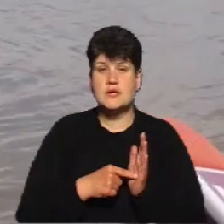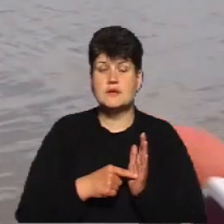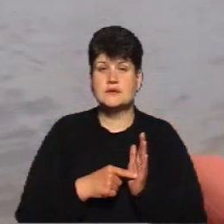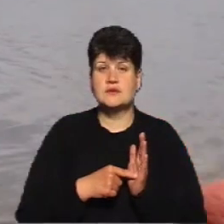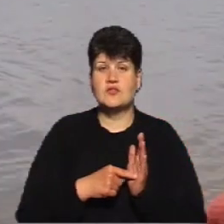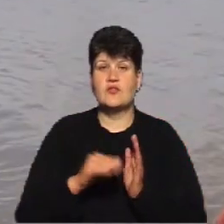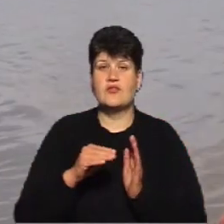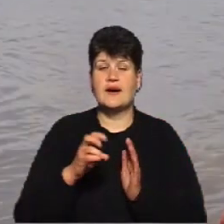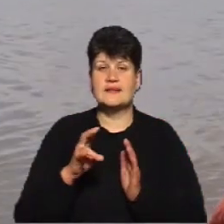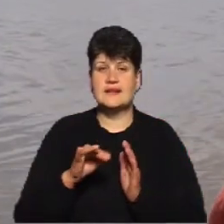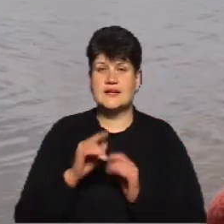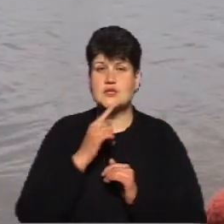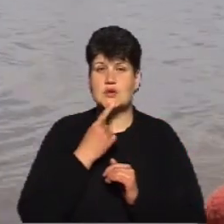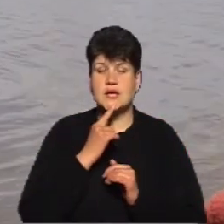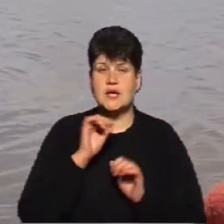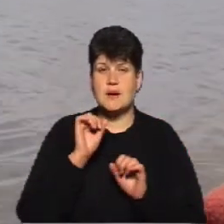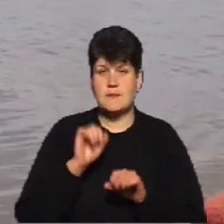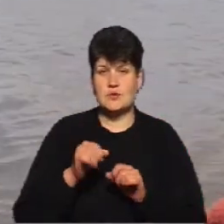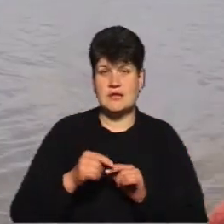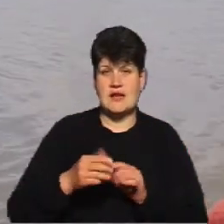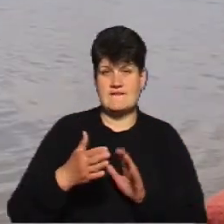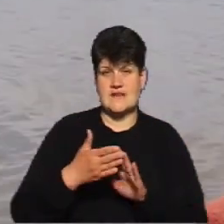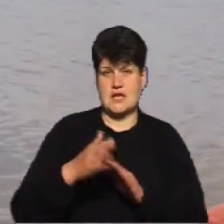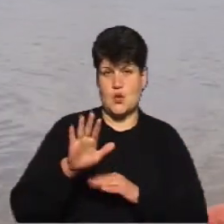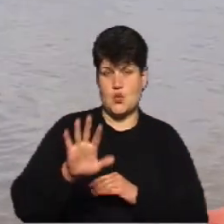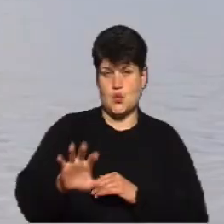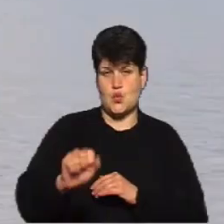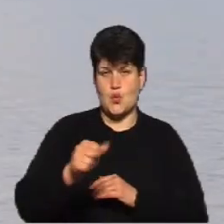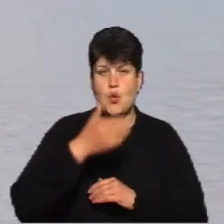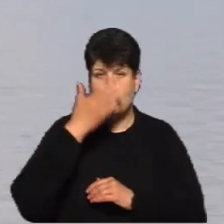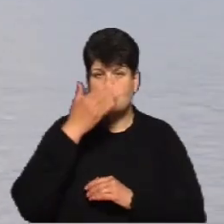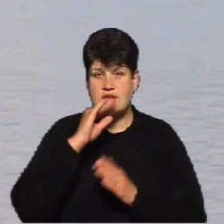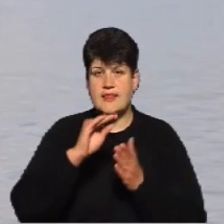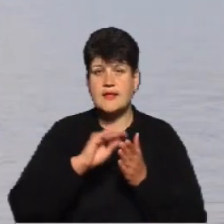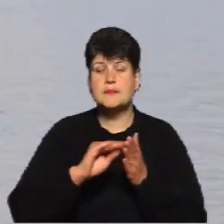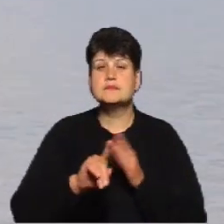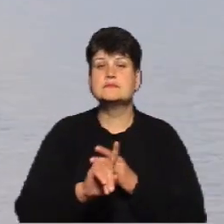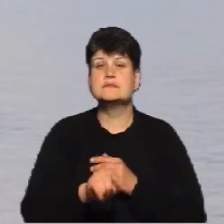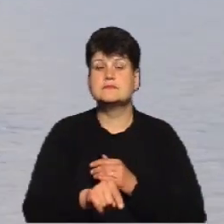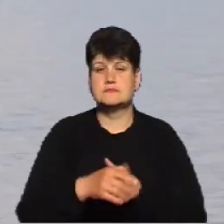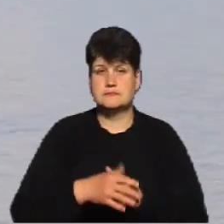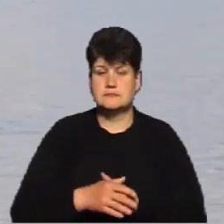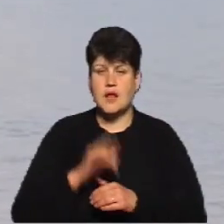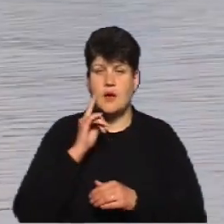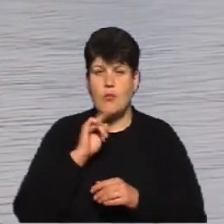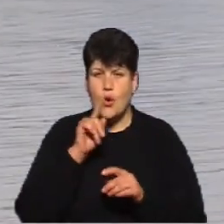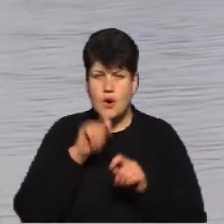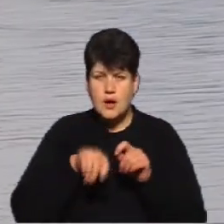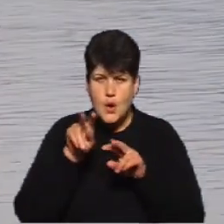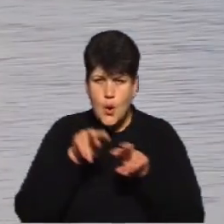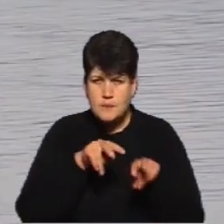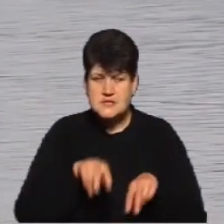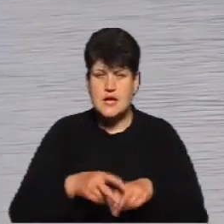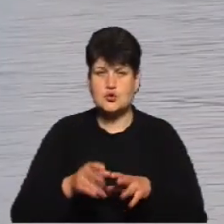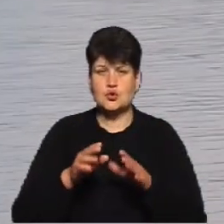цукерка і можна на витягнуту руку прочитати надпис. Поки водолази обстежують дно, рятувальники на човні